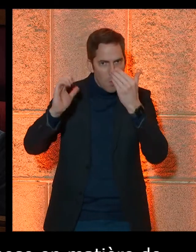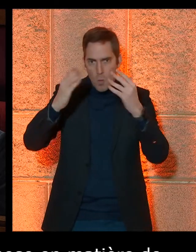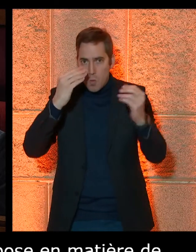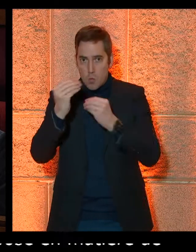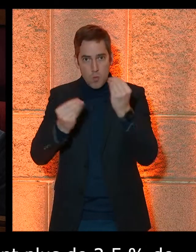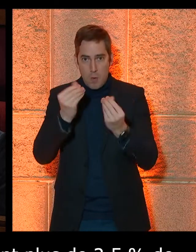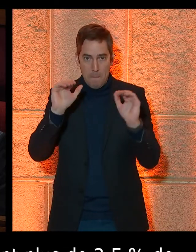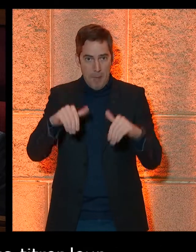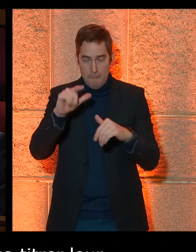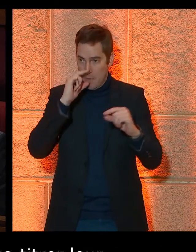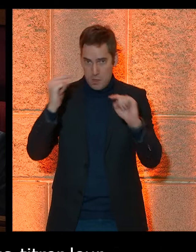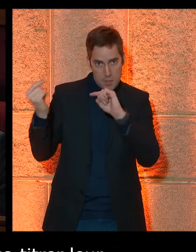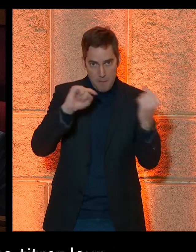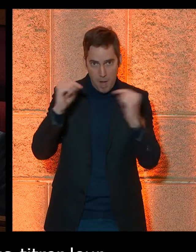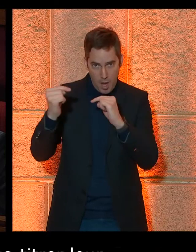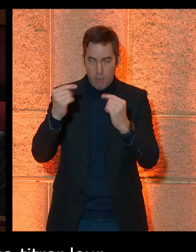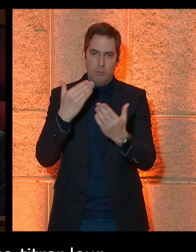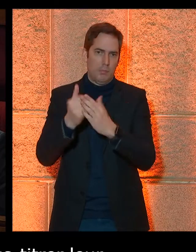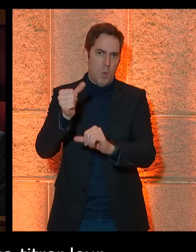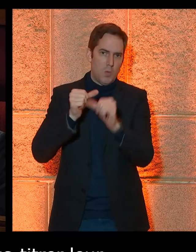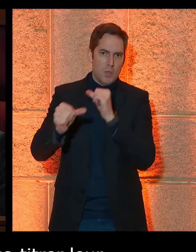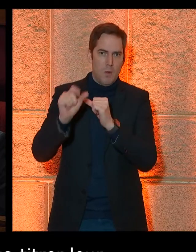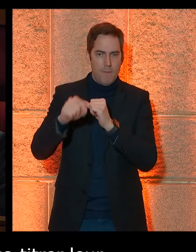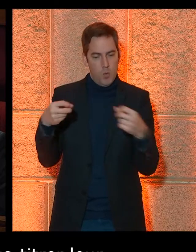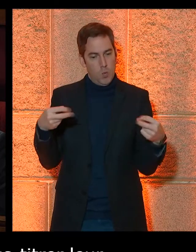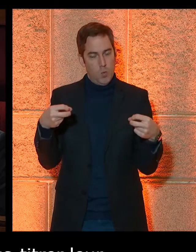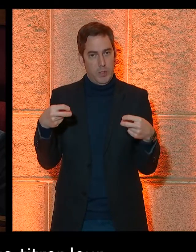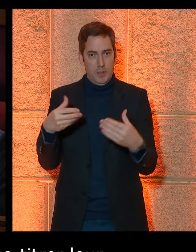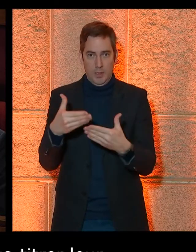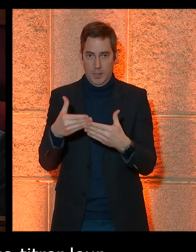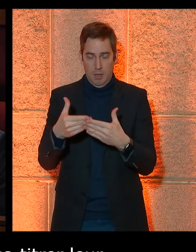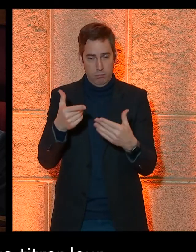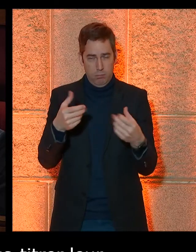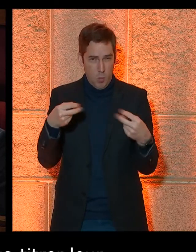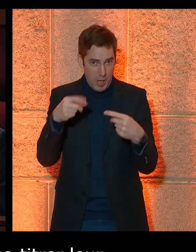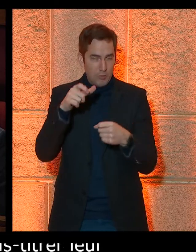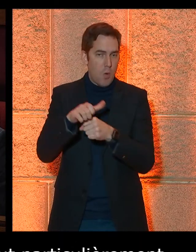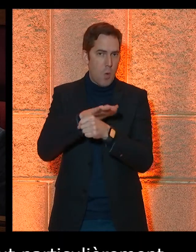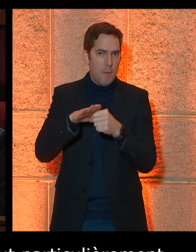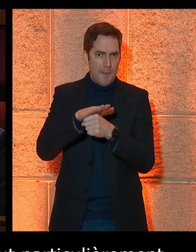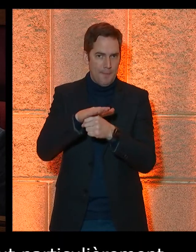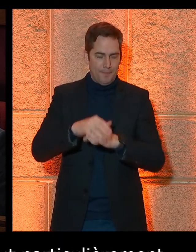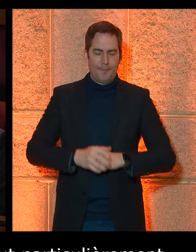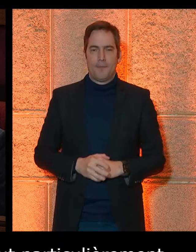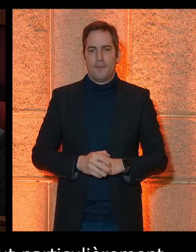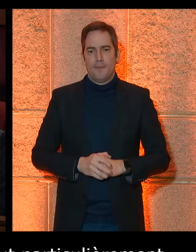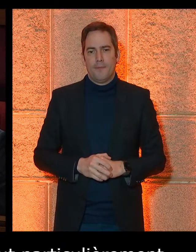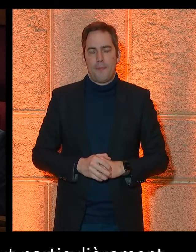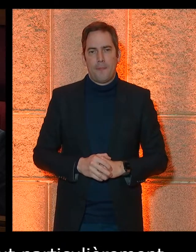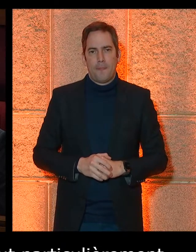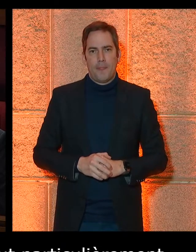débats font l'objet sur ces chaînes-là d'un sous-titrage complet. Et puis la